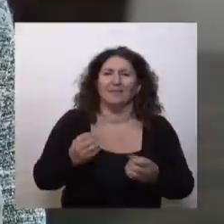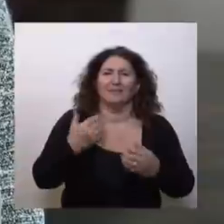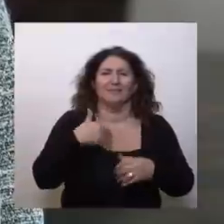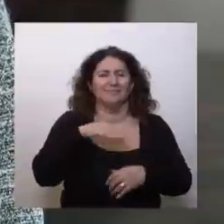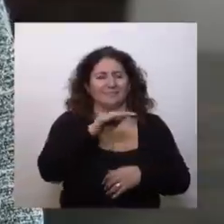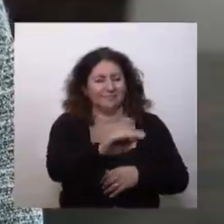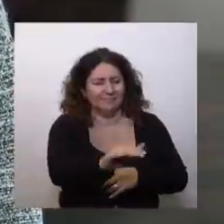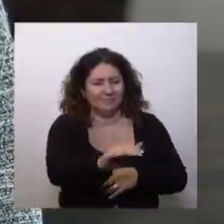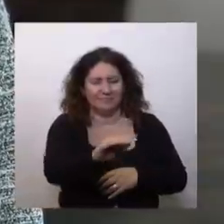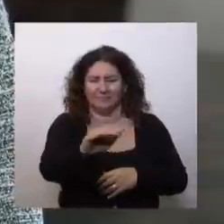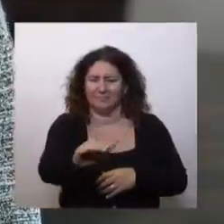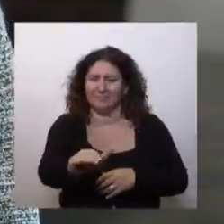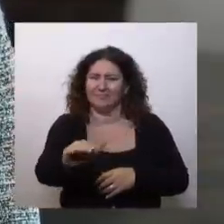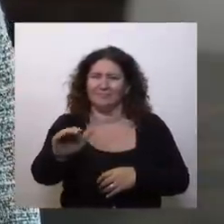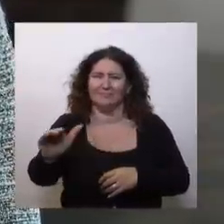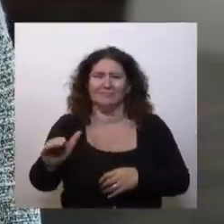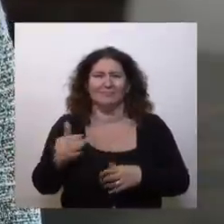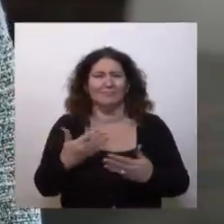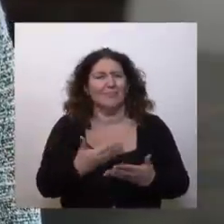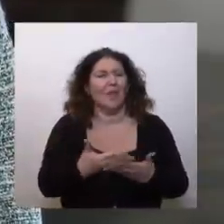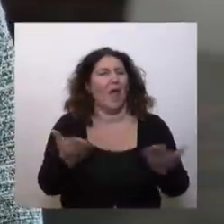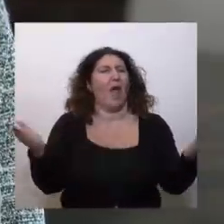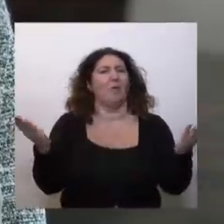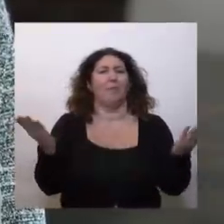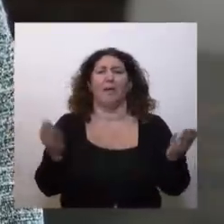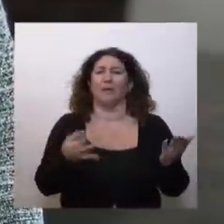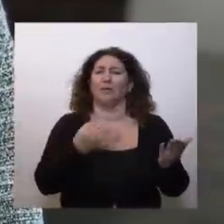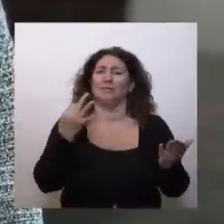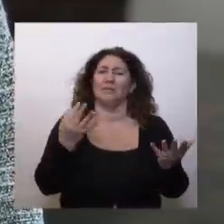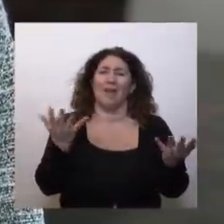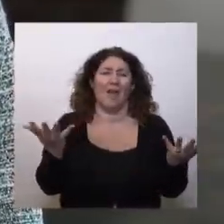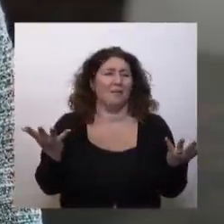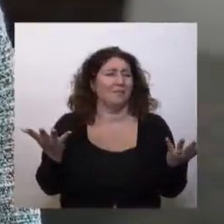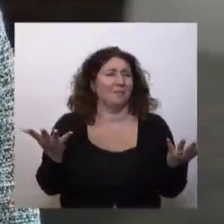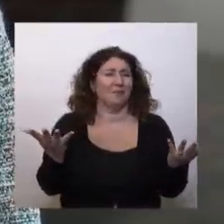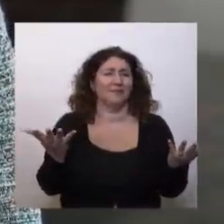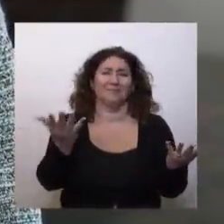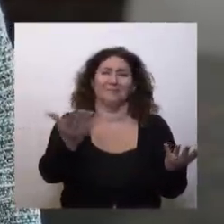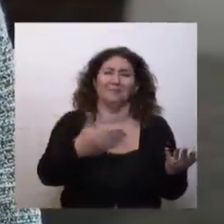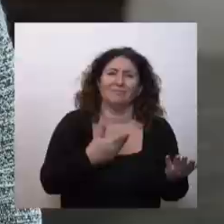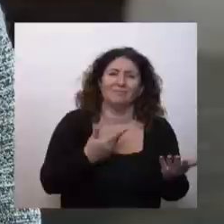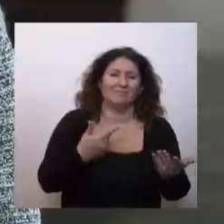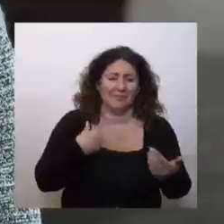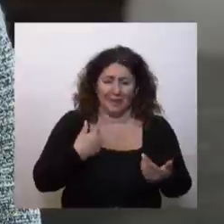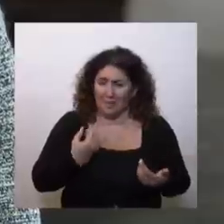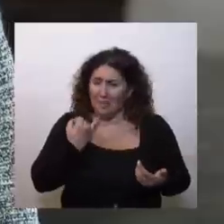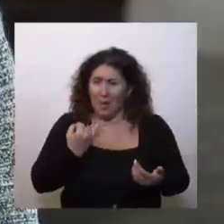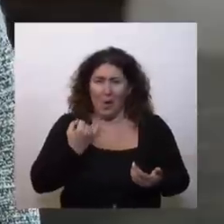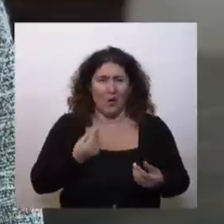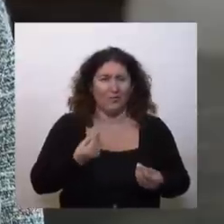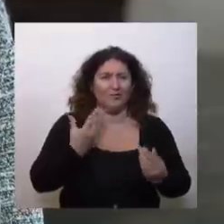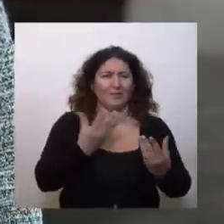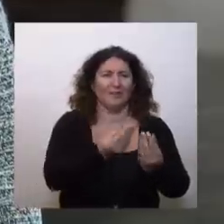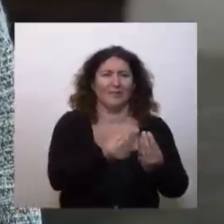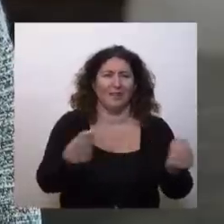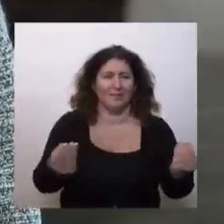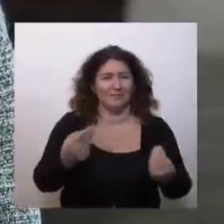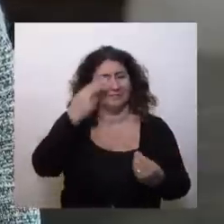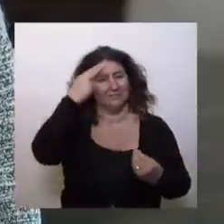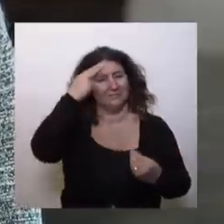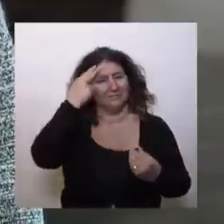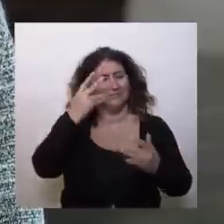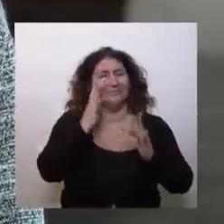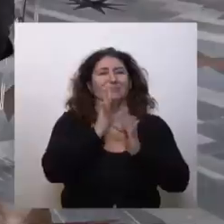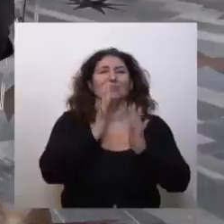per ricevere il poco e offrirlo a tanti. Ricordiamo le mani del Signore che hanno spezzato il pane del suo